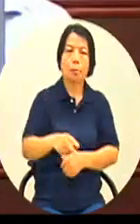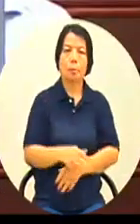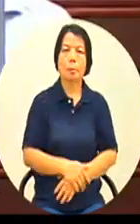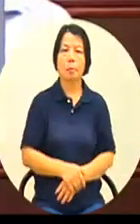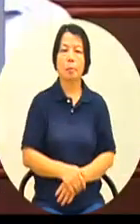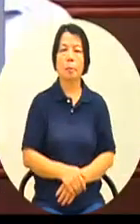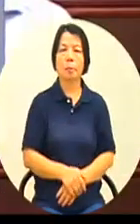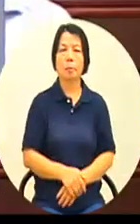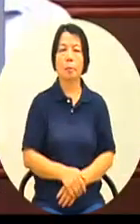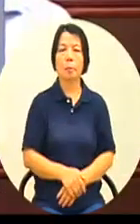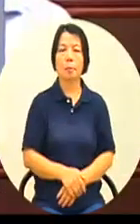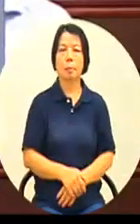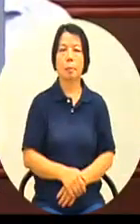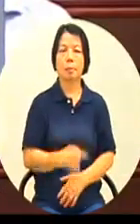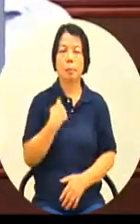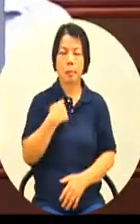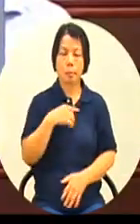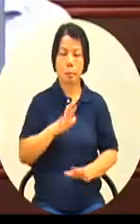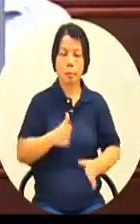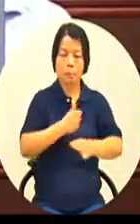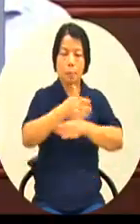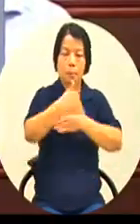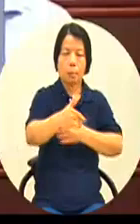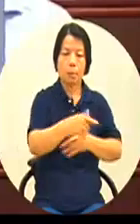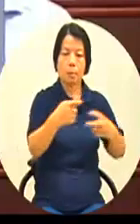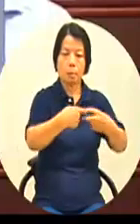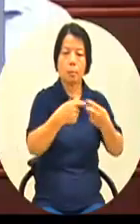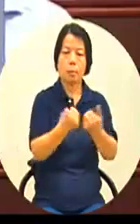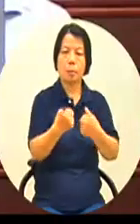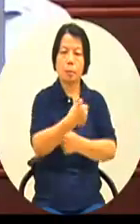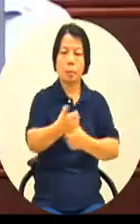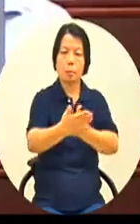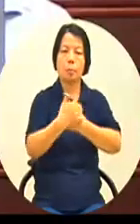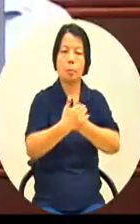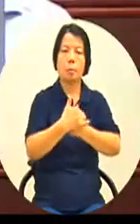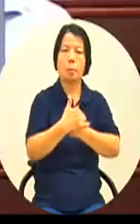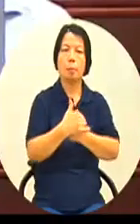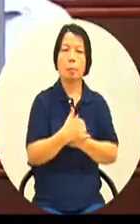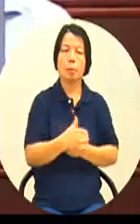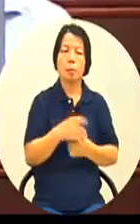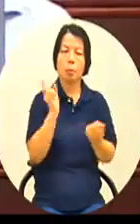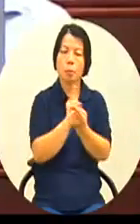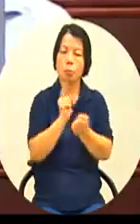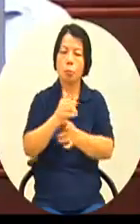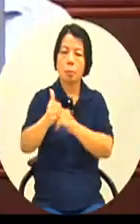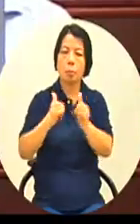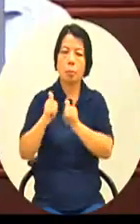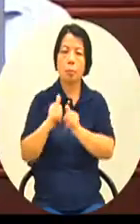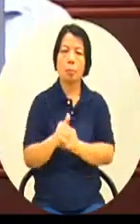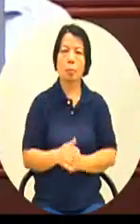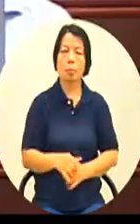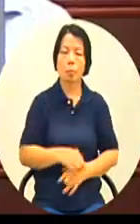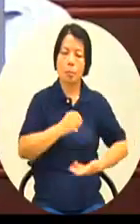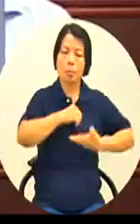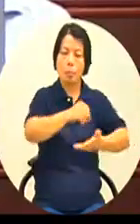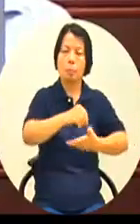那这个过程里面，我很感谢李议员也协助了我们很多在地方上这方面的一个意见提供。那未